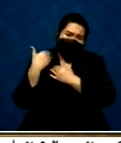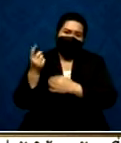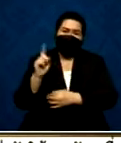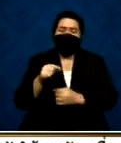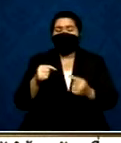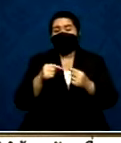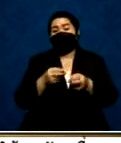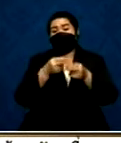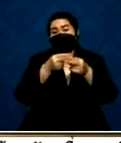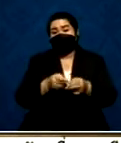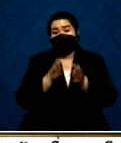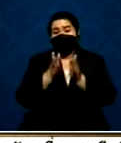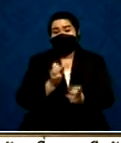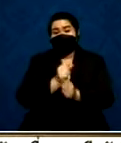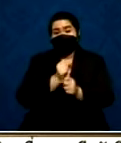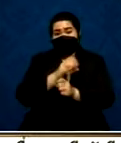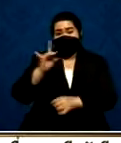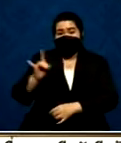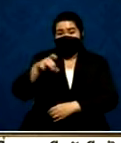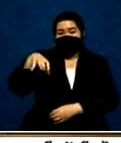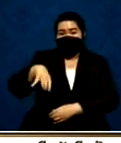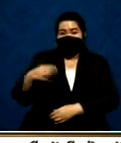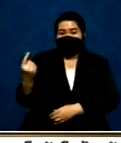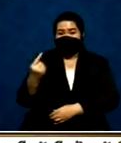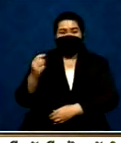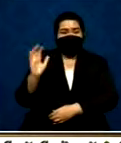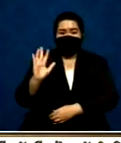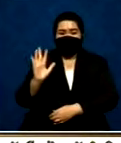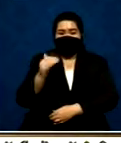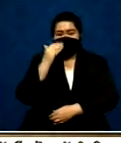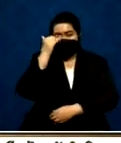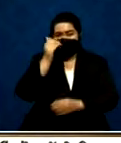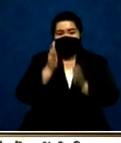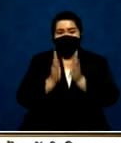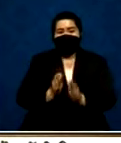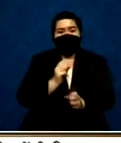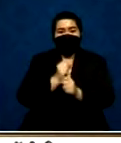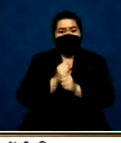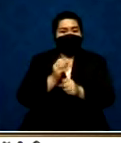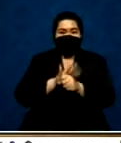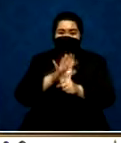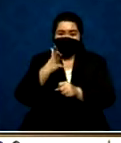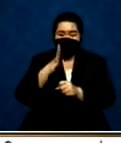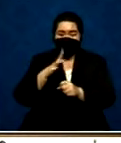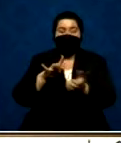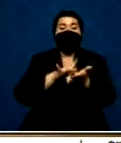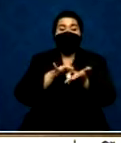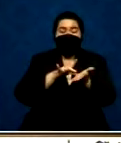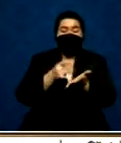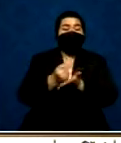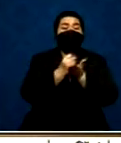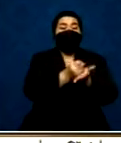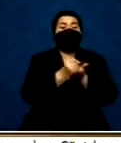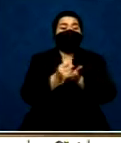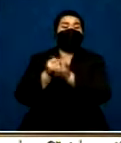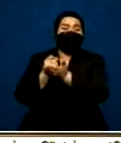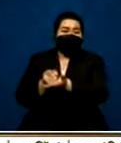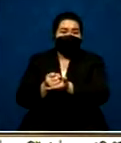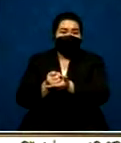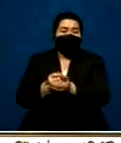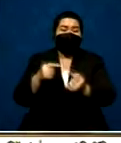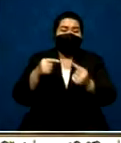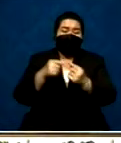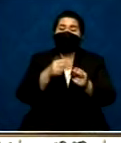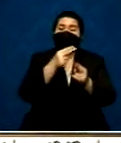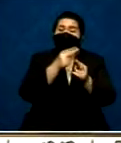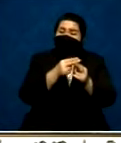ไปของเจ้าหน้าที่ปศุสัตว์ลำพังได้แล้วครับเขาขาดแคลนกำลังมากยาปฏิชีวนะที่ออกไปช่วยเหลือชาวบ้านเนี่ยนะครับไม่ว่าจะเป็นออกซิเ